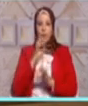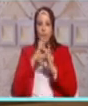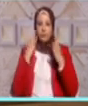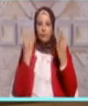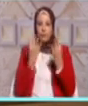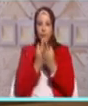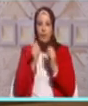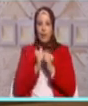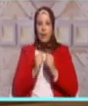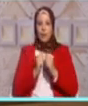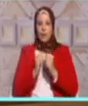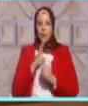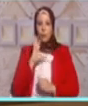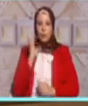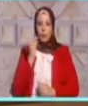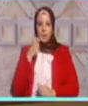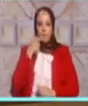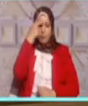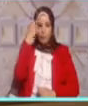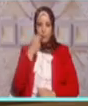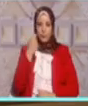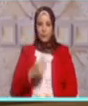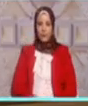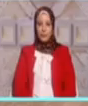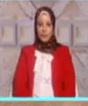لاولياء الامور. اتفضل يا فندم.